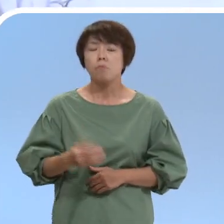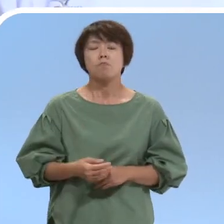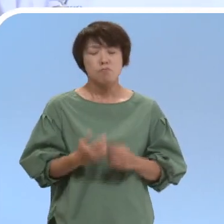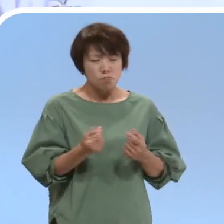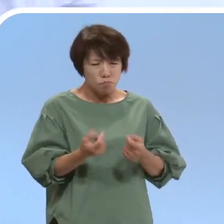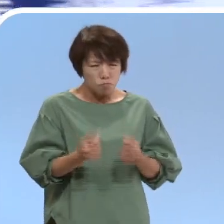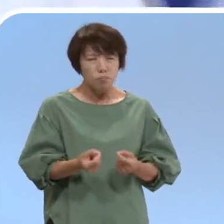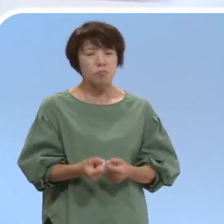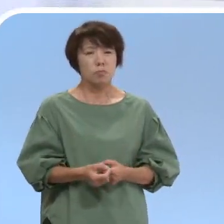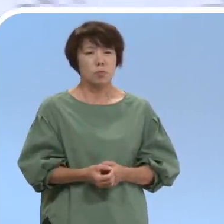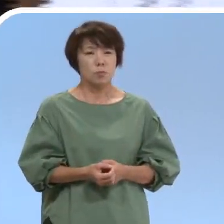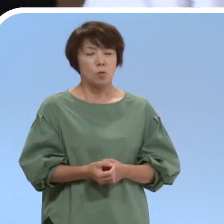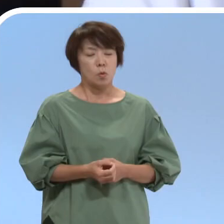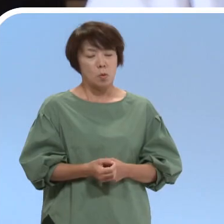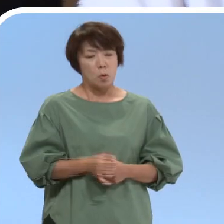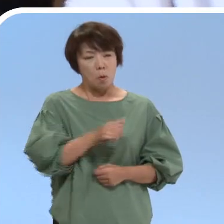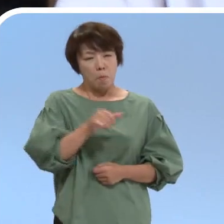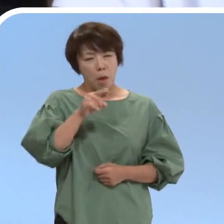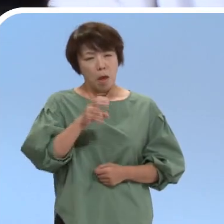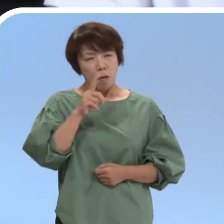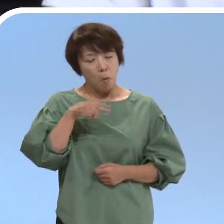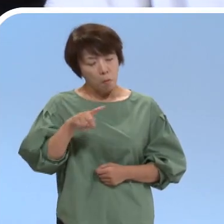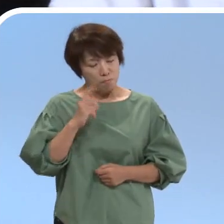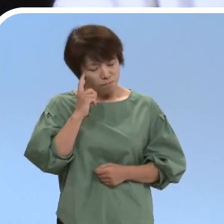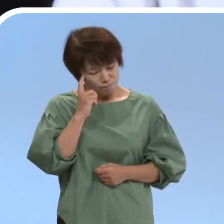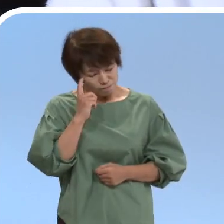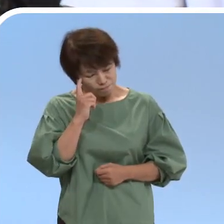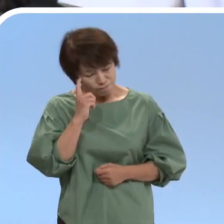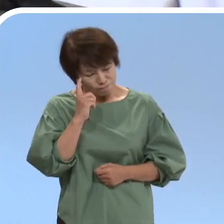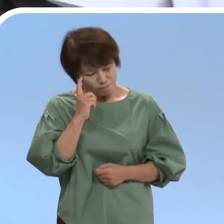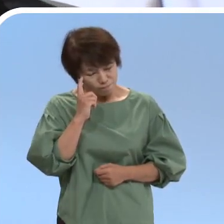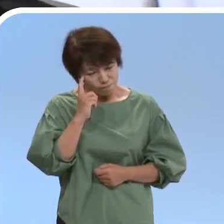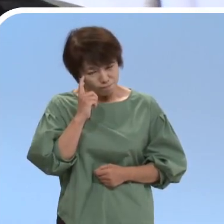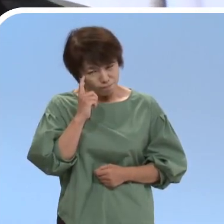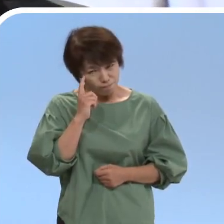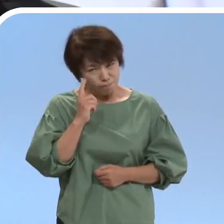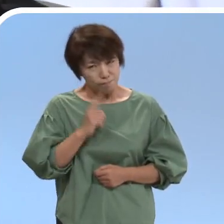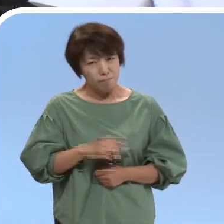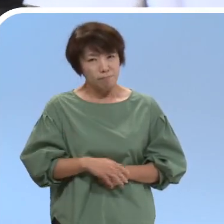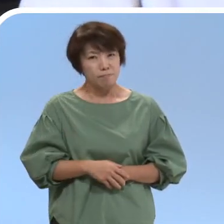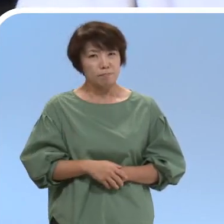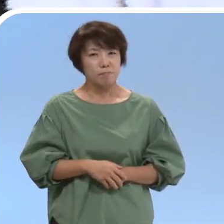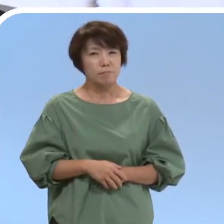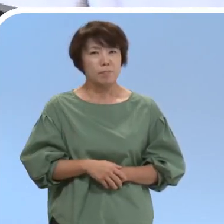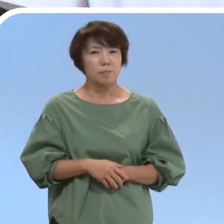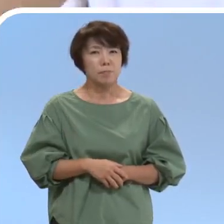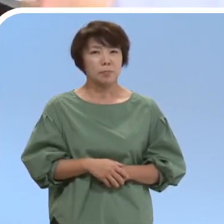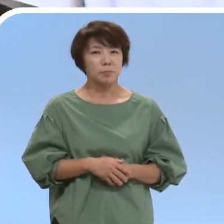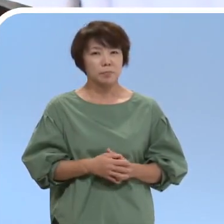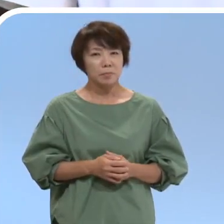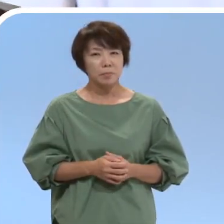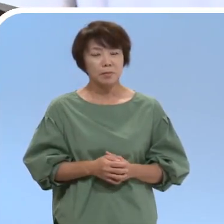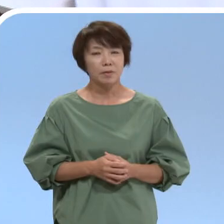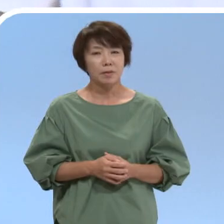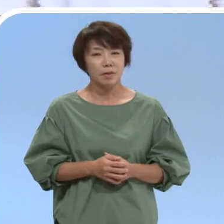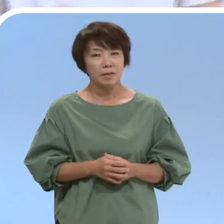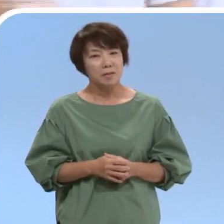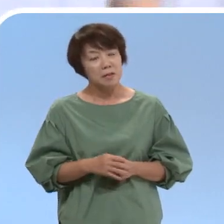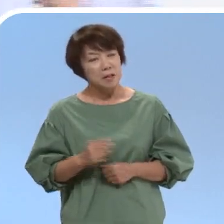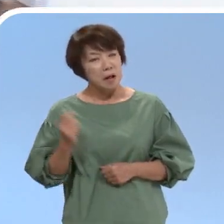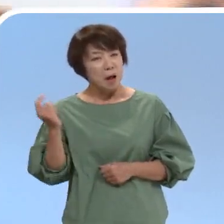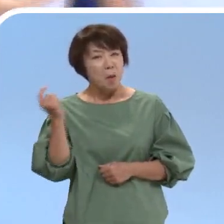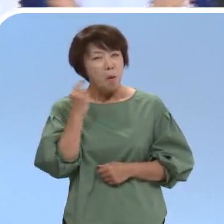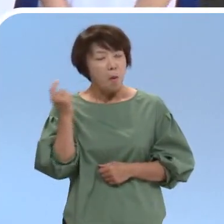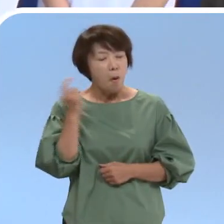うか。 そこですよね。ペーロン、ペロン、なんかペロン、